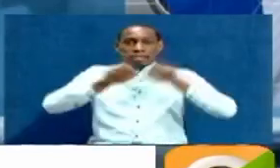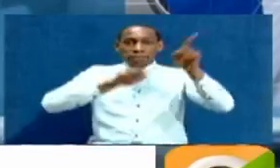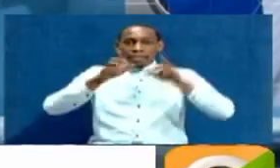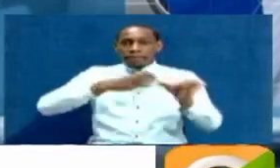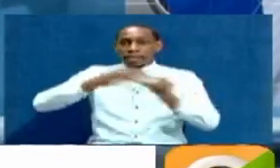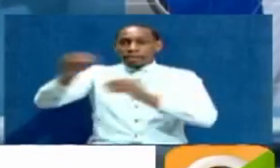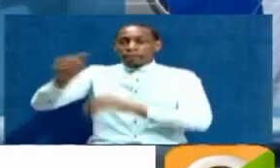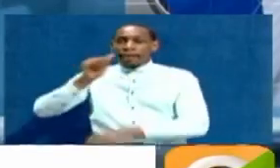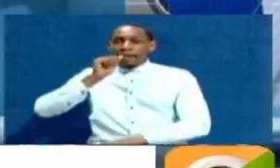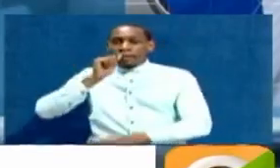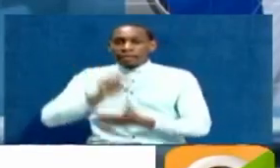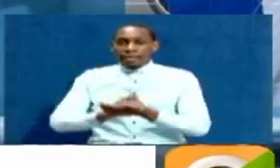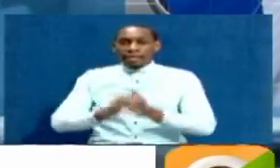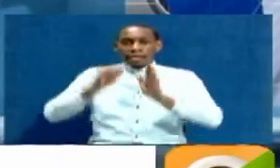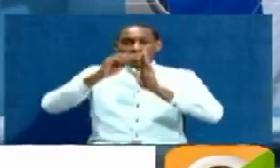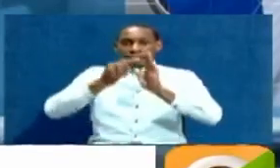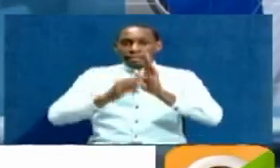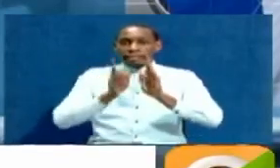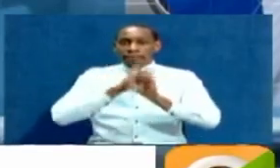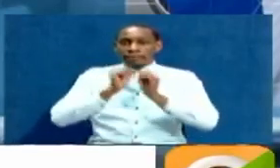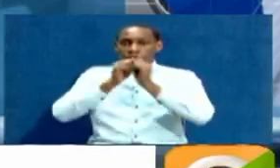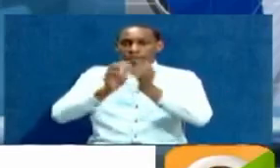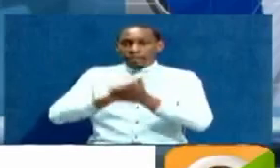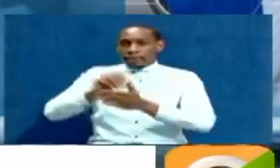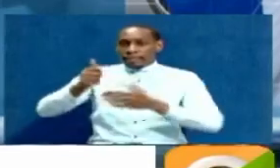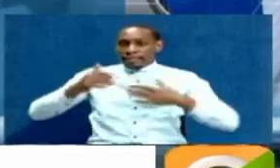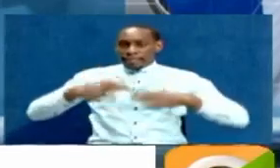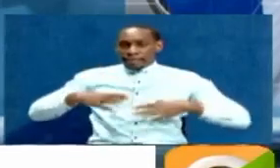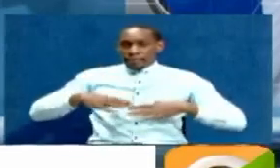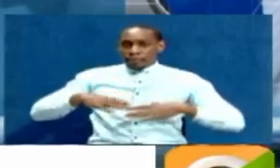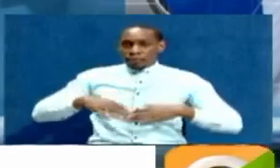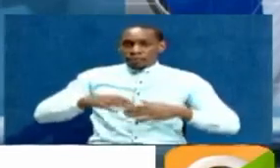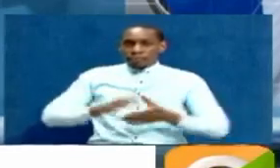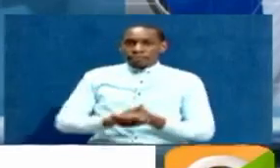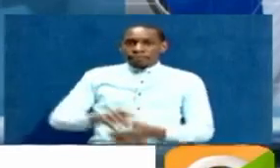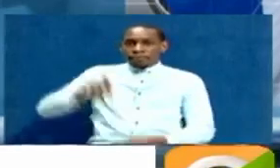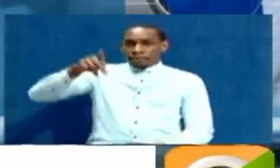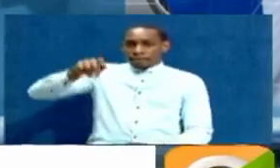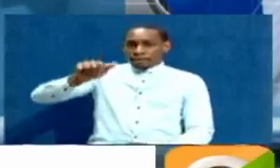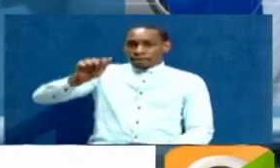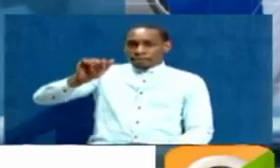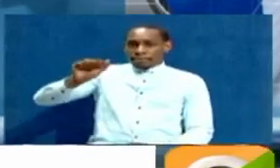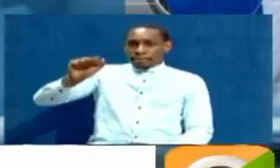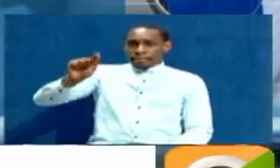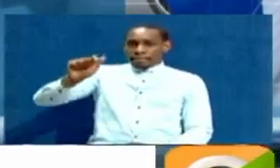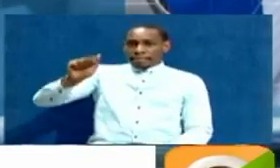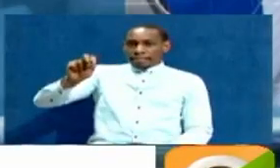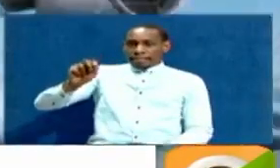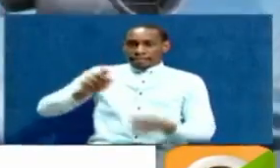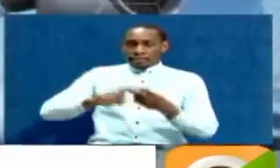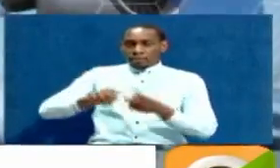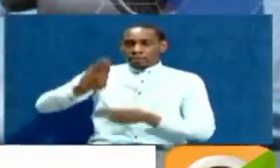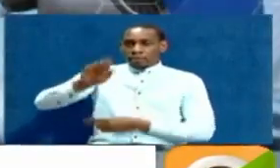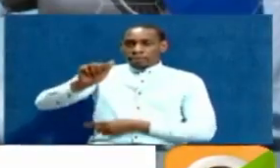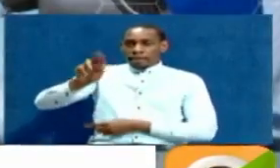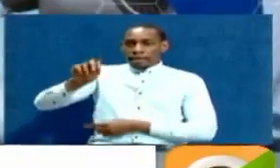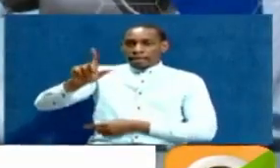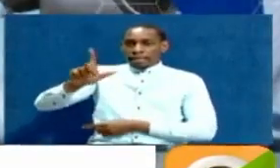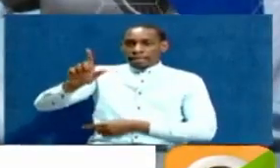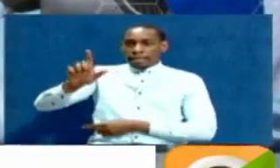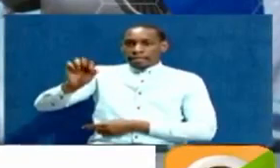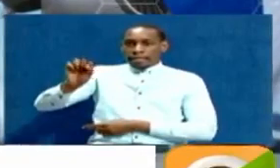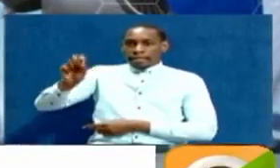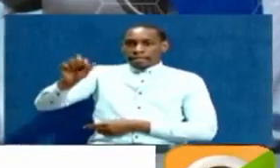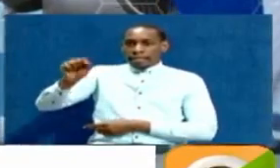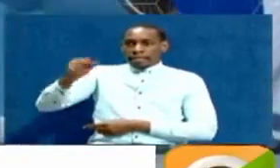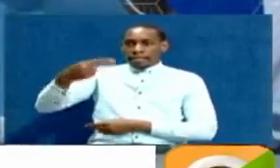kuelekea Uingereza wameorodheshwa pamoja na wasafiri kutoka Ufilipino, Pakistan na Bangladesh ambao sasa